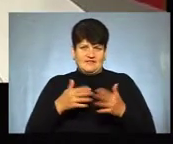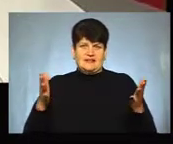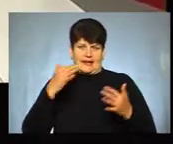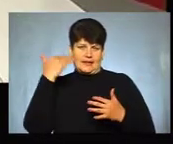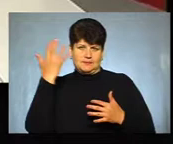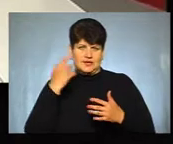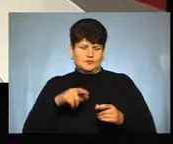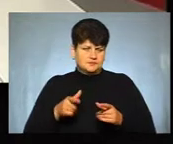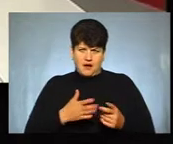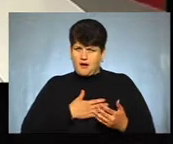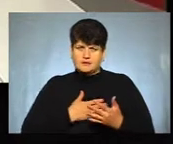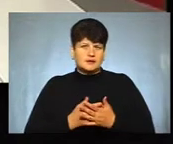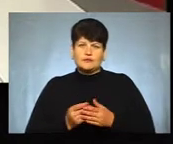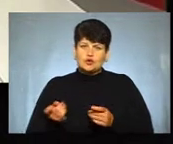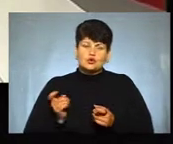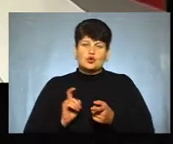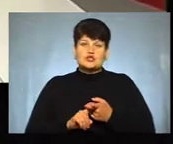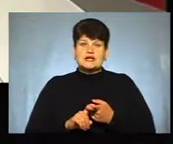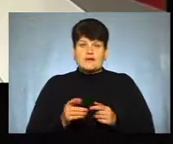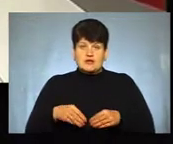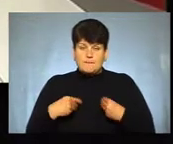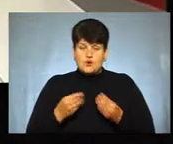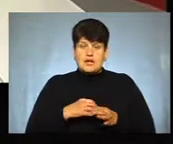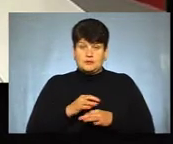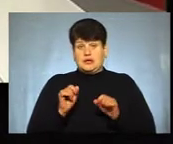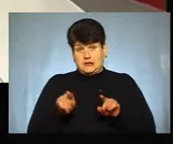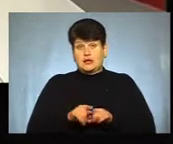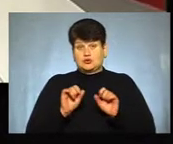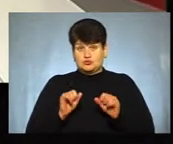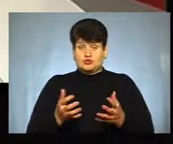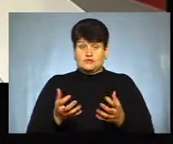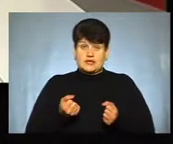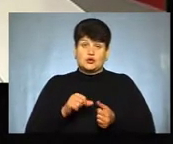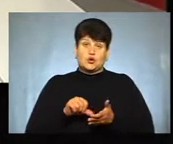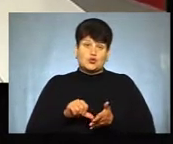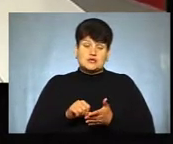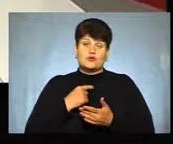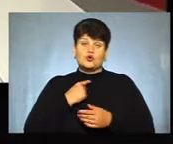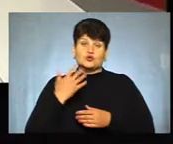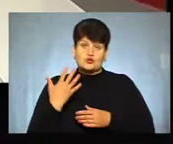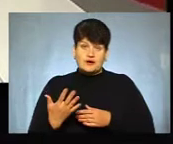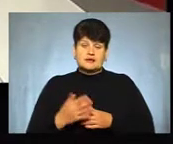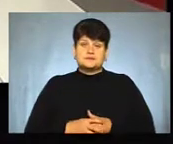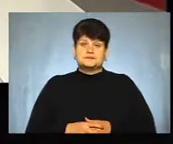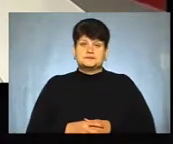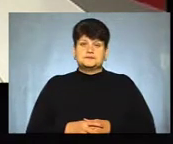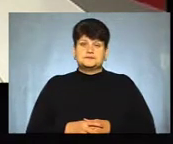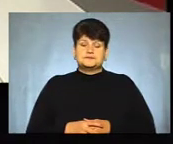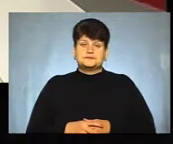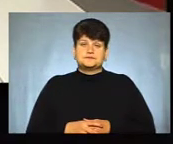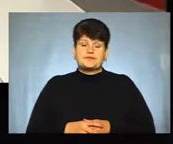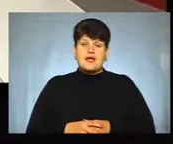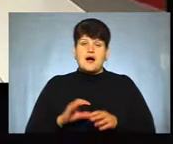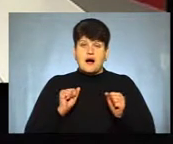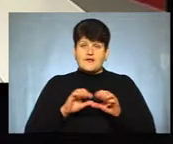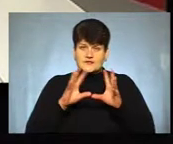доволі активно долучилися, вони подали проєкти і теж зможуть брати участь в голосуванні за ці проєкти, оскільки це вже частина нашої громади. Але все ж